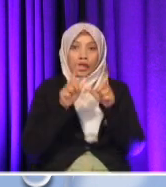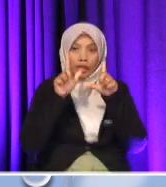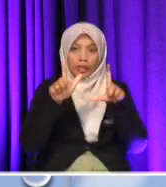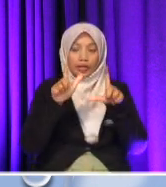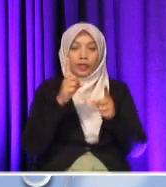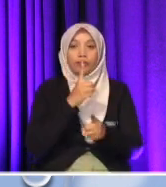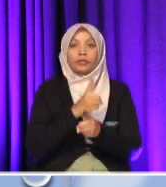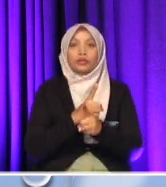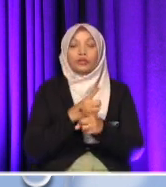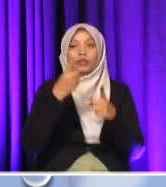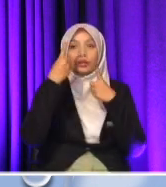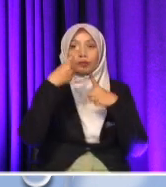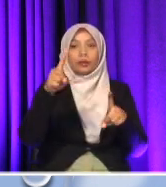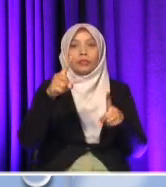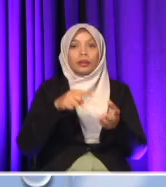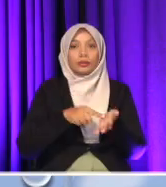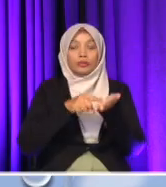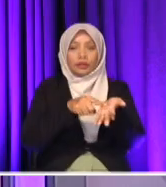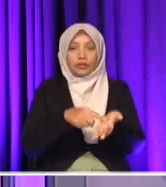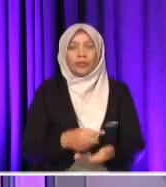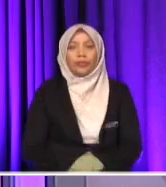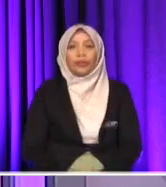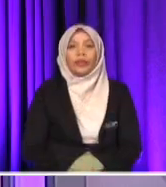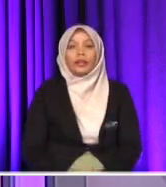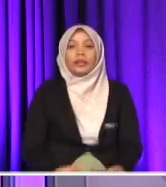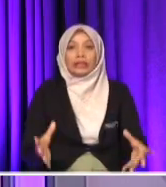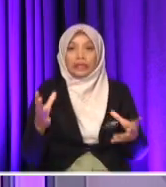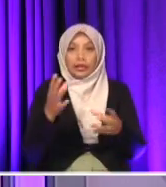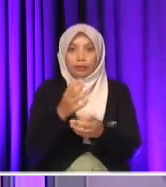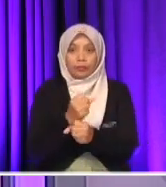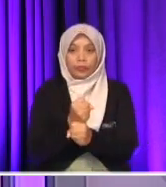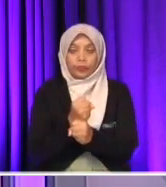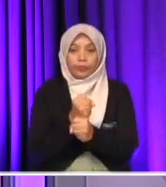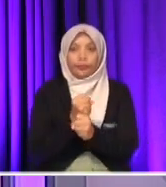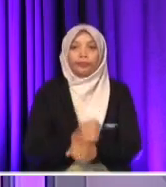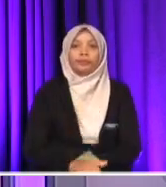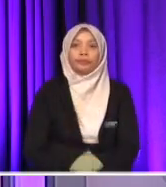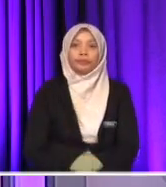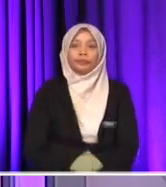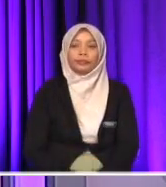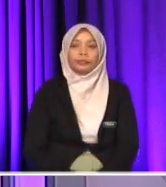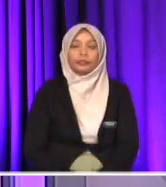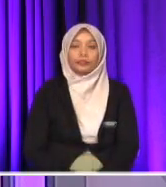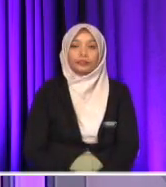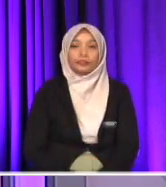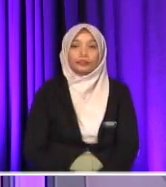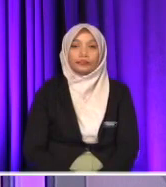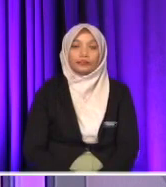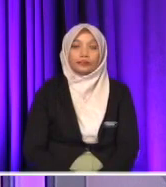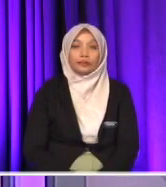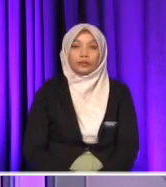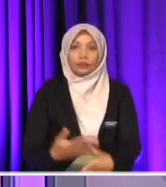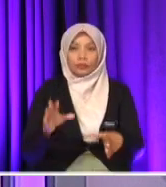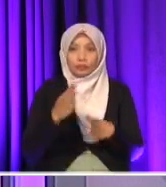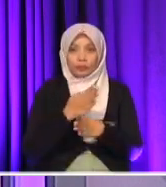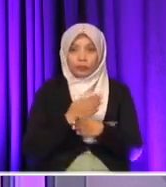kita dapatlah jawapannya begini. Okey. Gabungan. Ini bukan lagi gabungan sebab tadi dah shortcut tadi kan? Dah shortcut tadi, arus yang mengalir. Kita ada